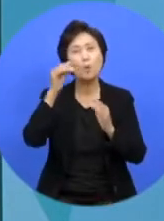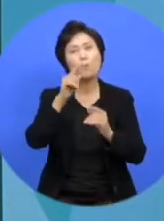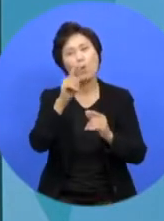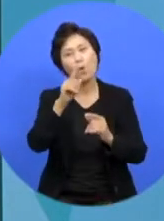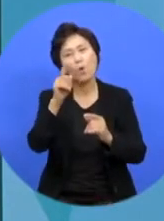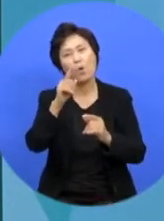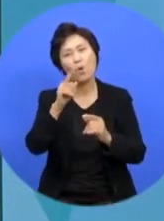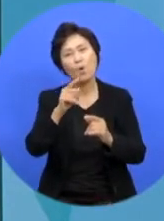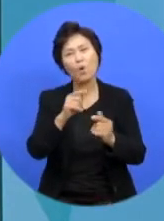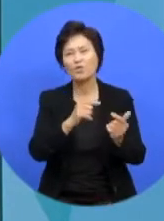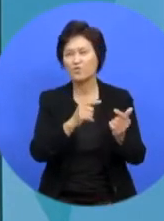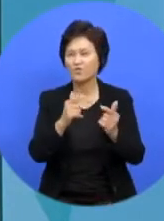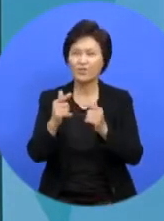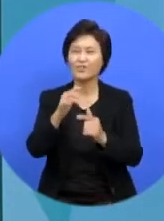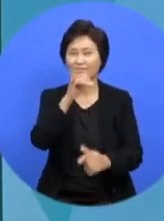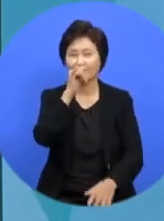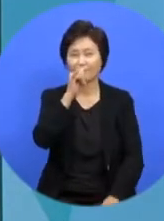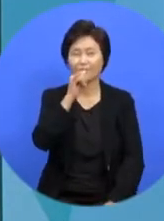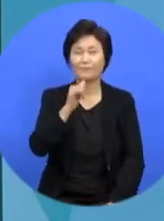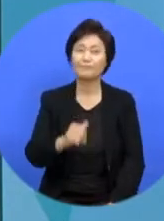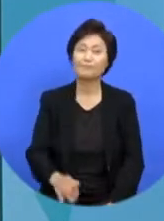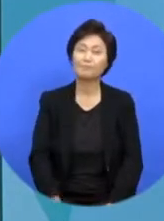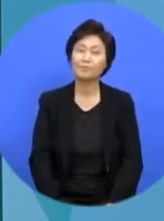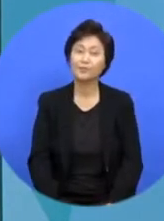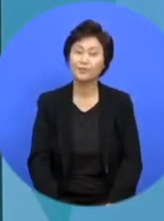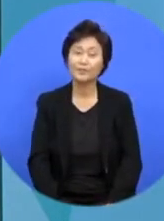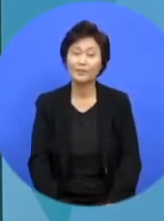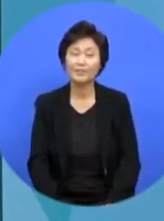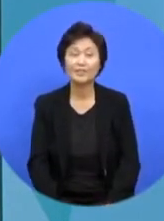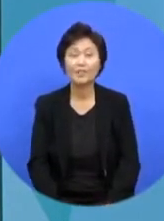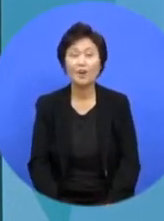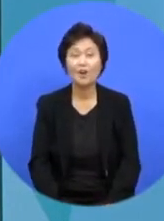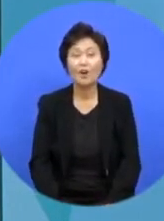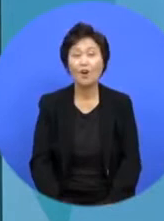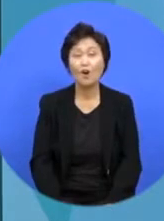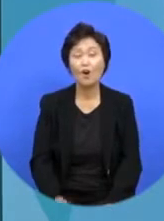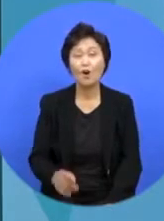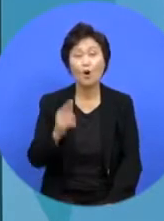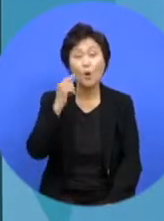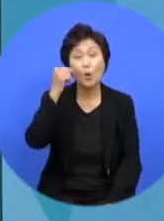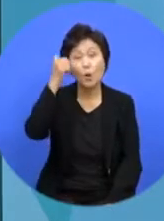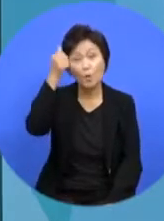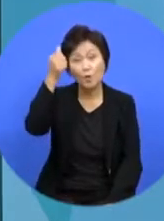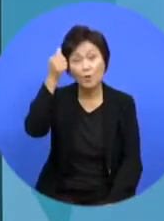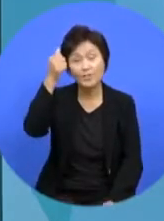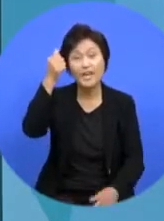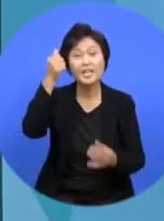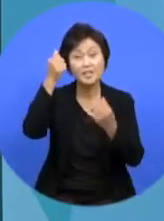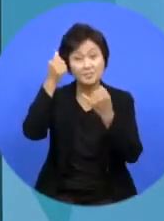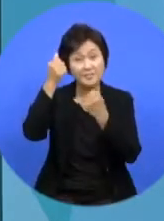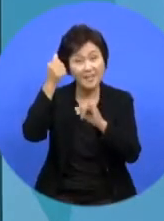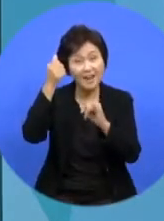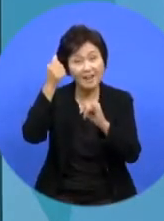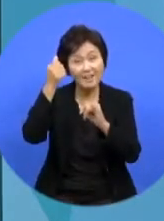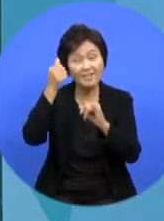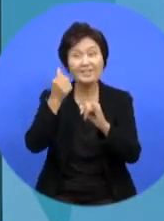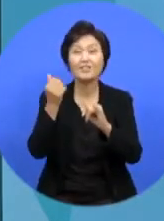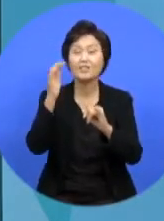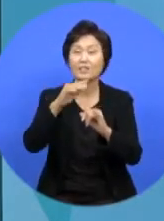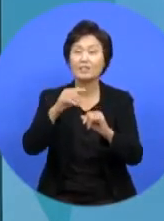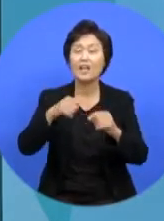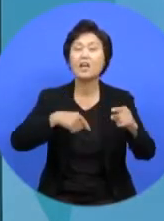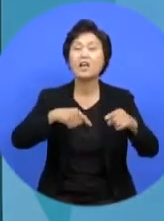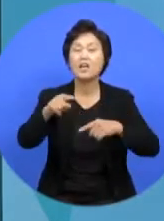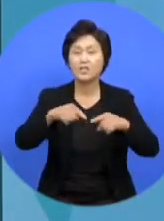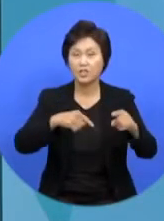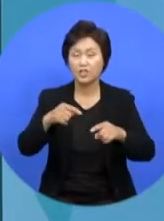UCLA 간 학생이 그 민재죠. 이민재죠. 그 목사님 딸이었는데 네. 그 UCLA 정치외교학